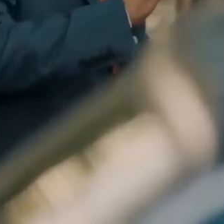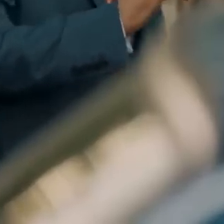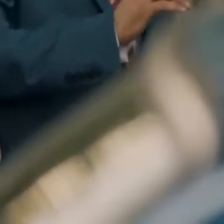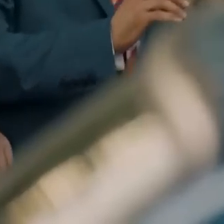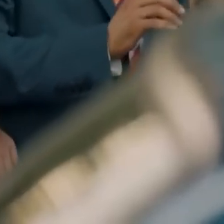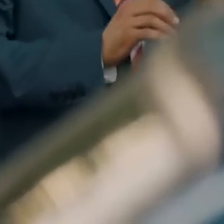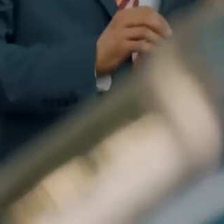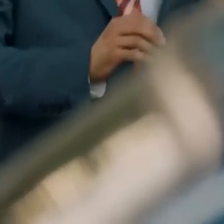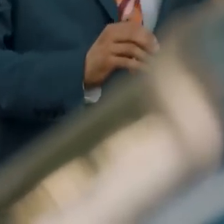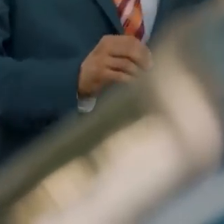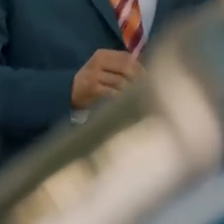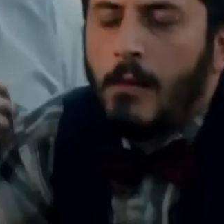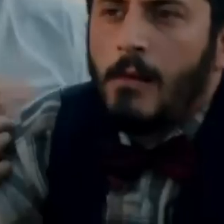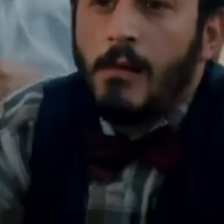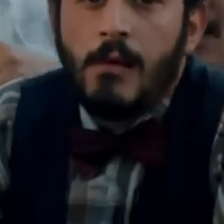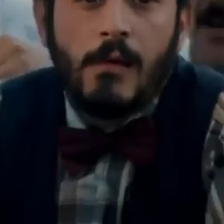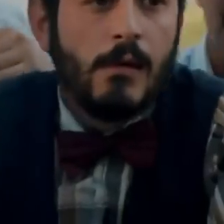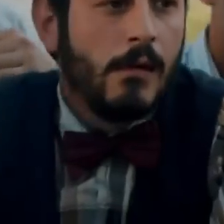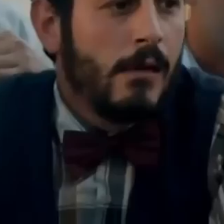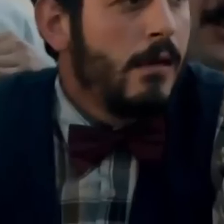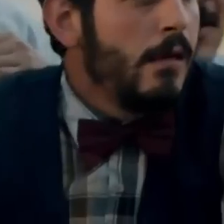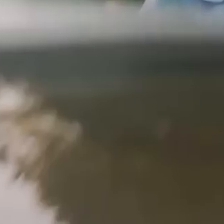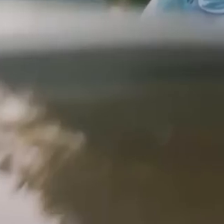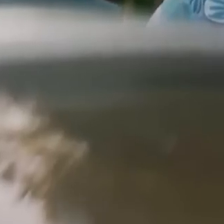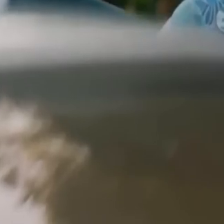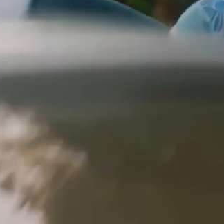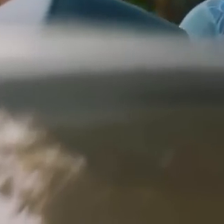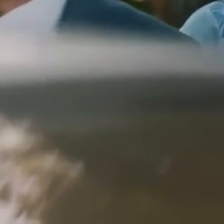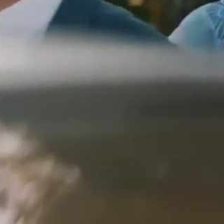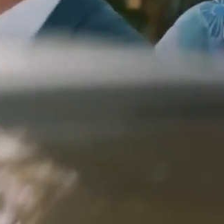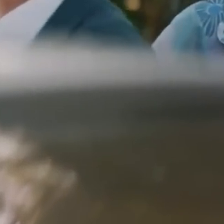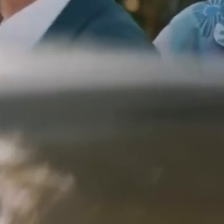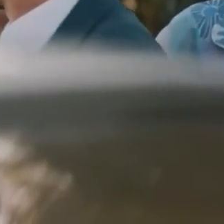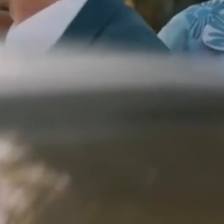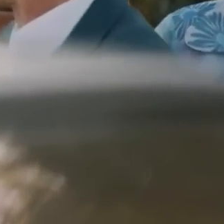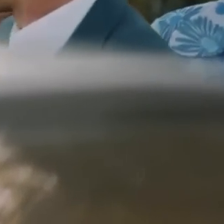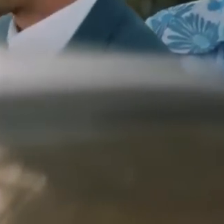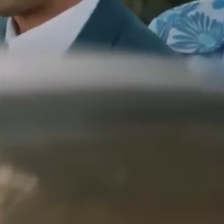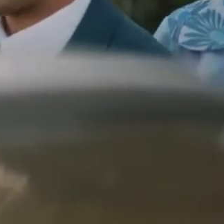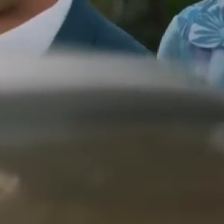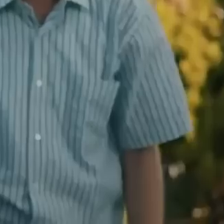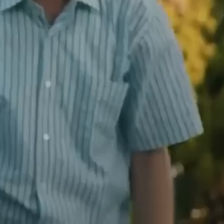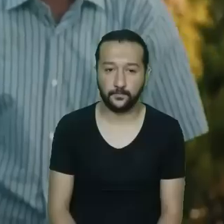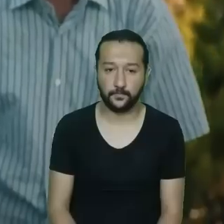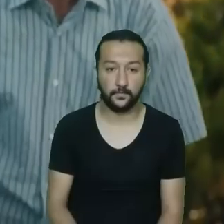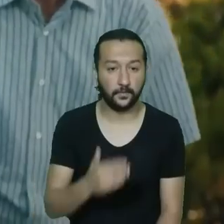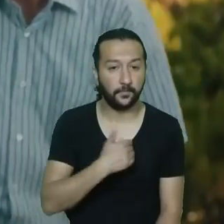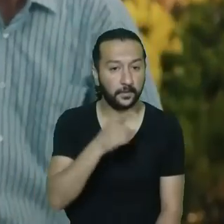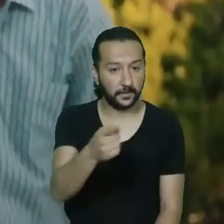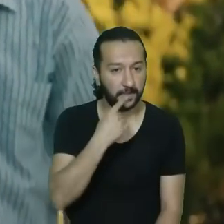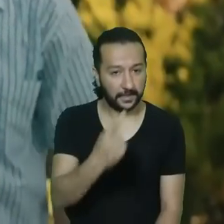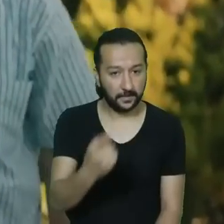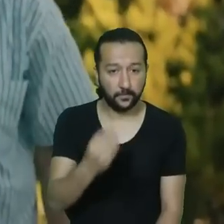çarpan arabanın üstüne devrildi. Yaralanan yok. Heyecanla dehşet içinde arabaya bakıyorlar. Gözlerine korku oturmuş. Ben